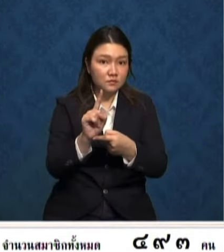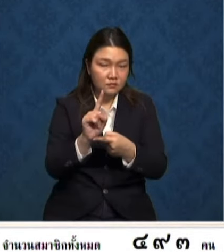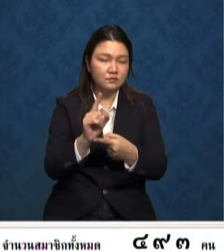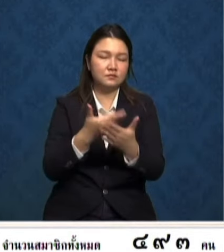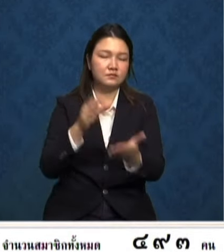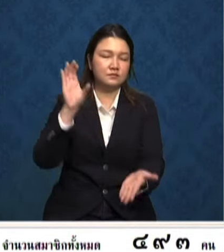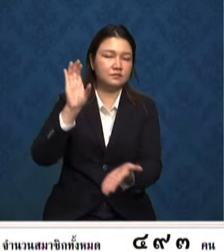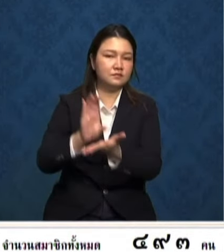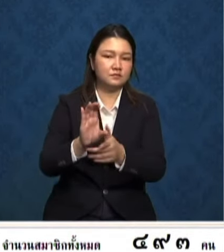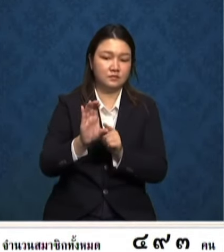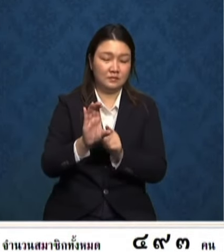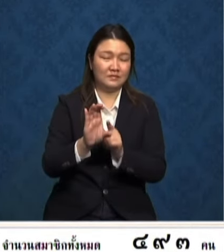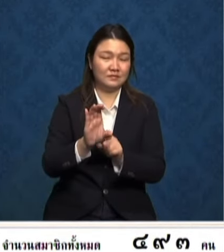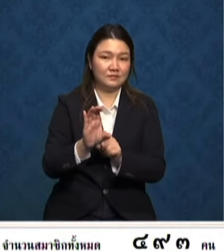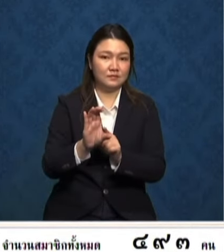าย